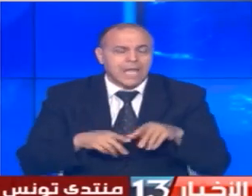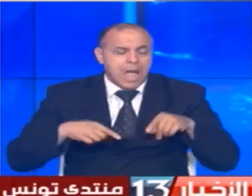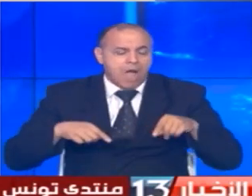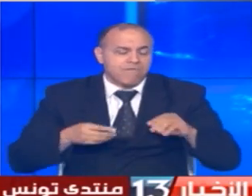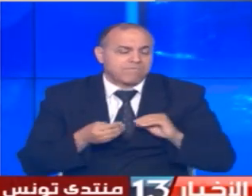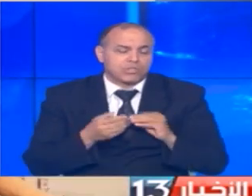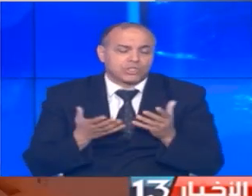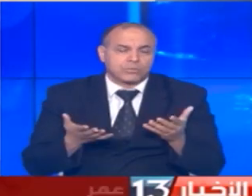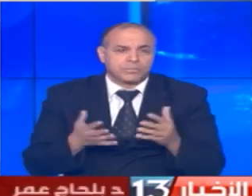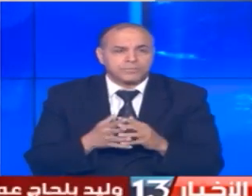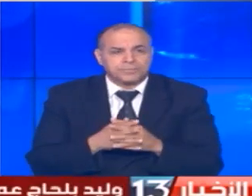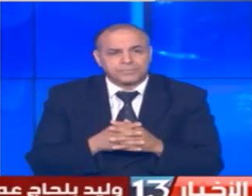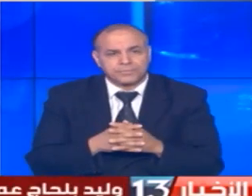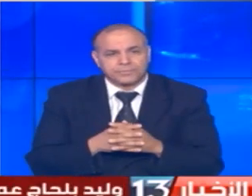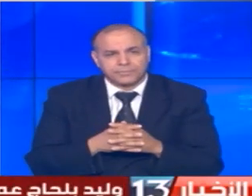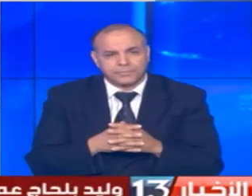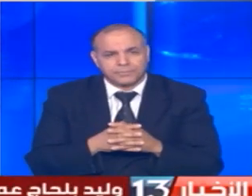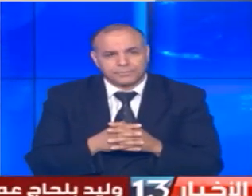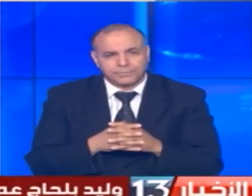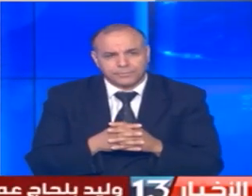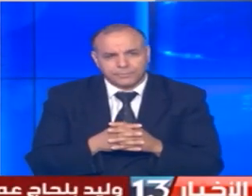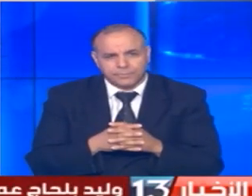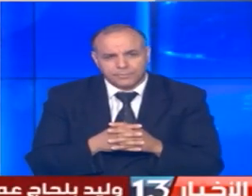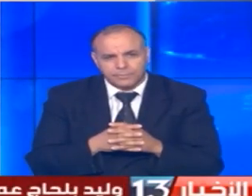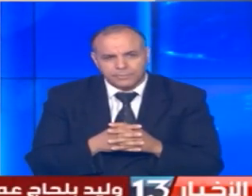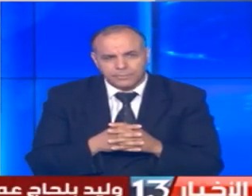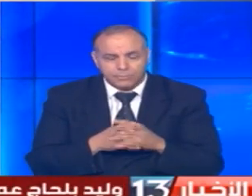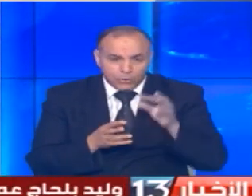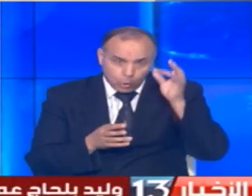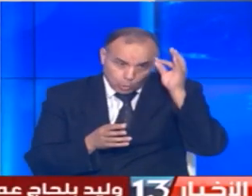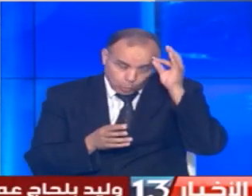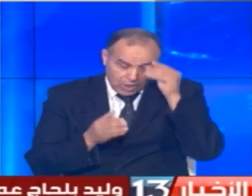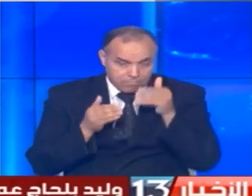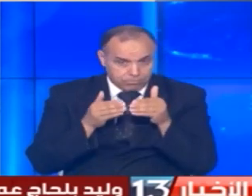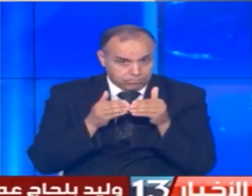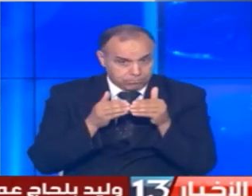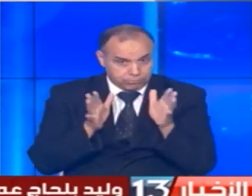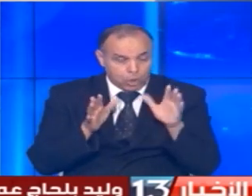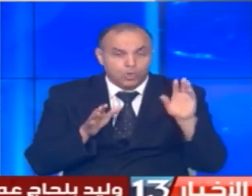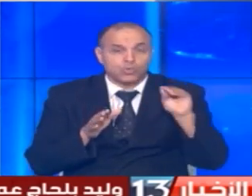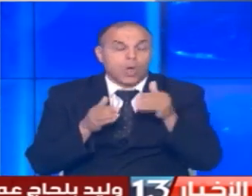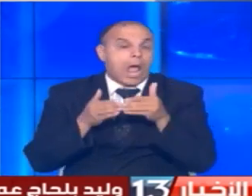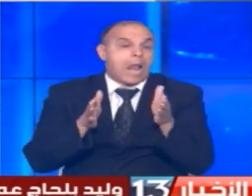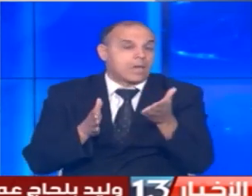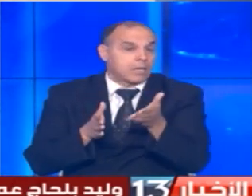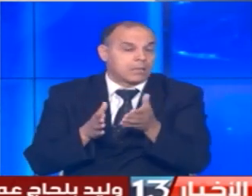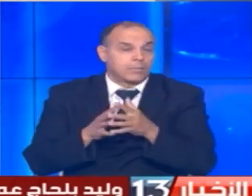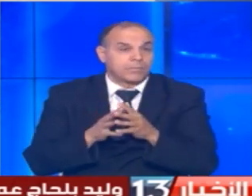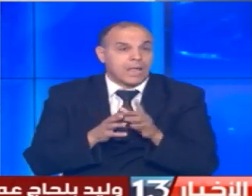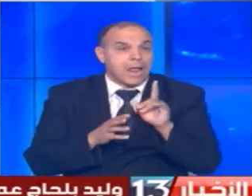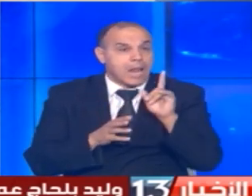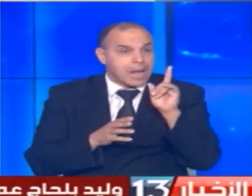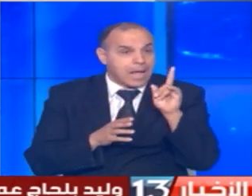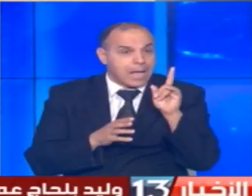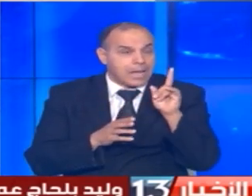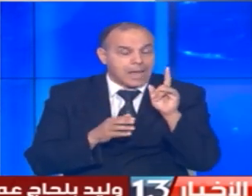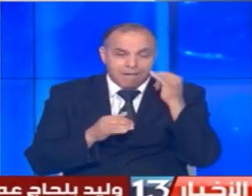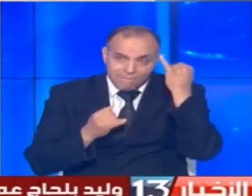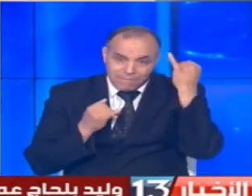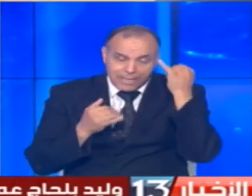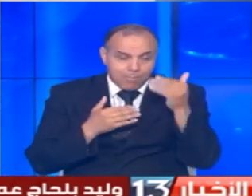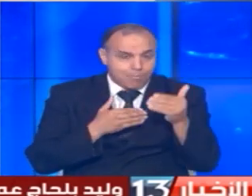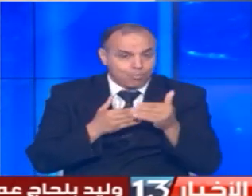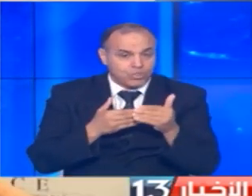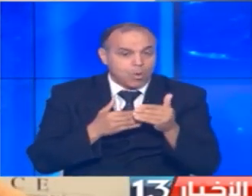كان من معناها تونس باش تفتح السوق نتاعها، لكن راهو التقارب هذايا على